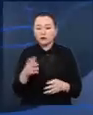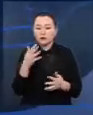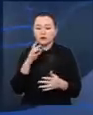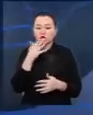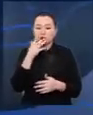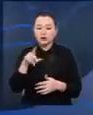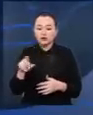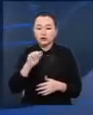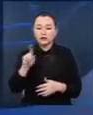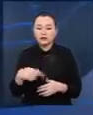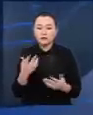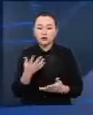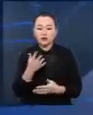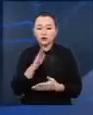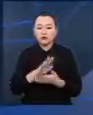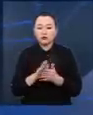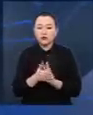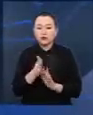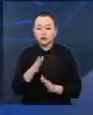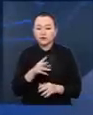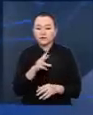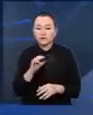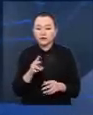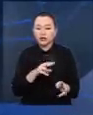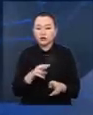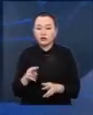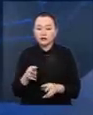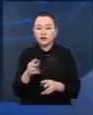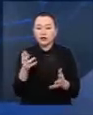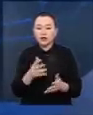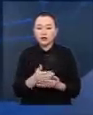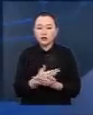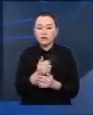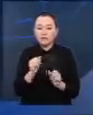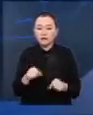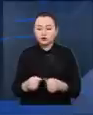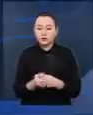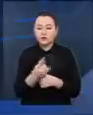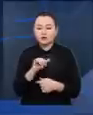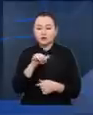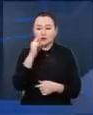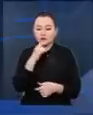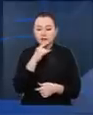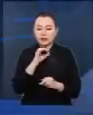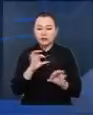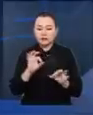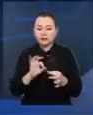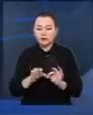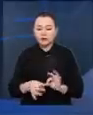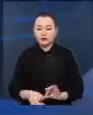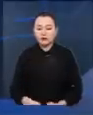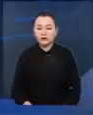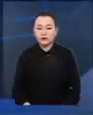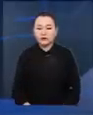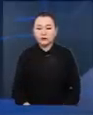зарубежными инвесткомпаниями установит финрегулятор? И какие новые возможности появятся у казахстанцев, расскажет моя коллега